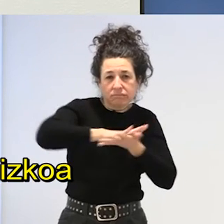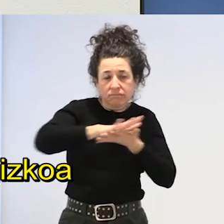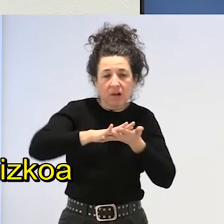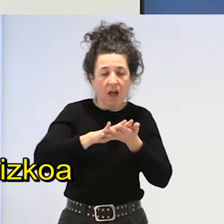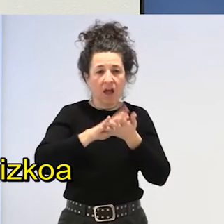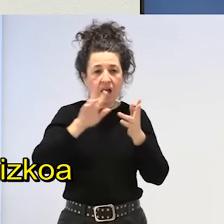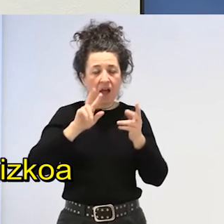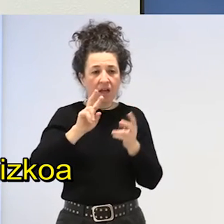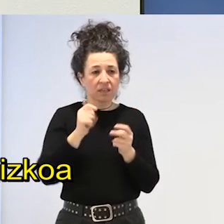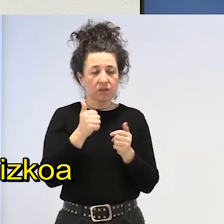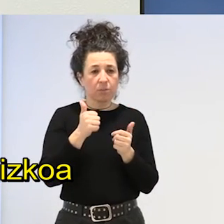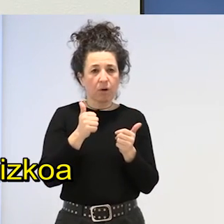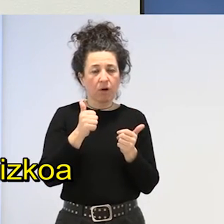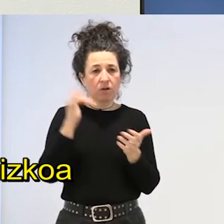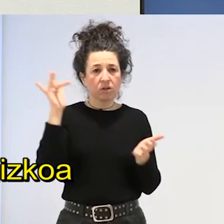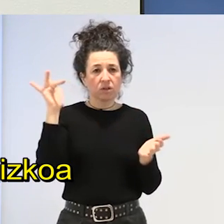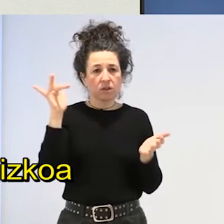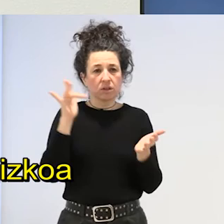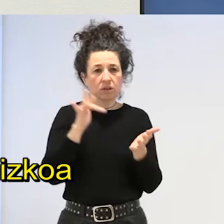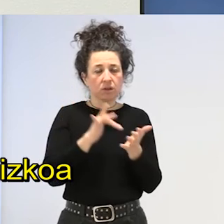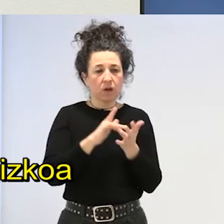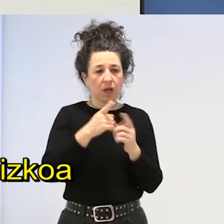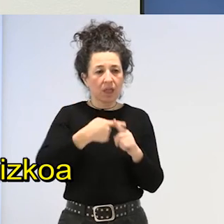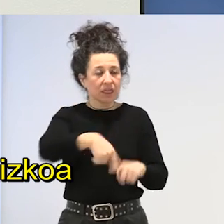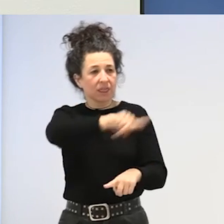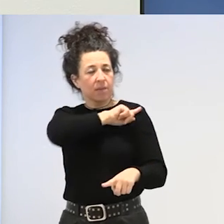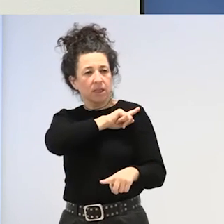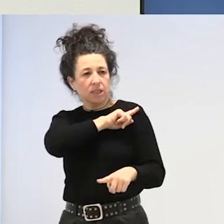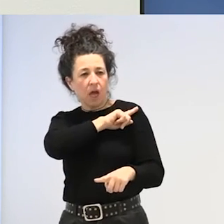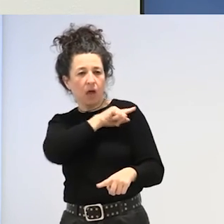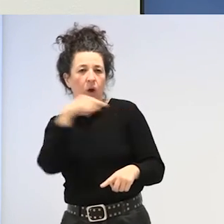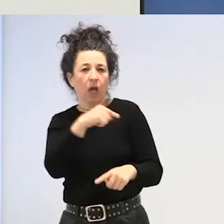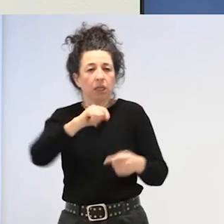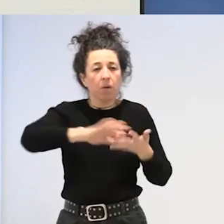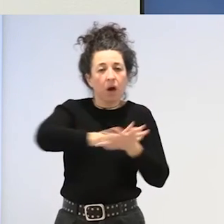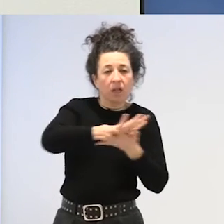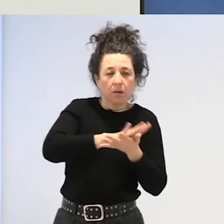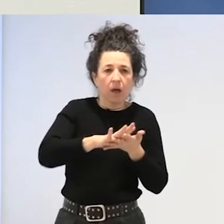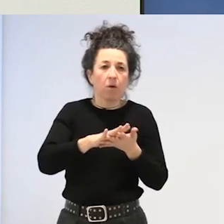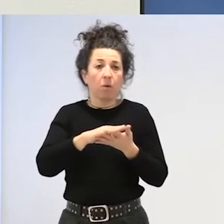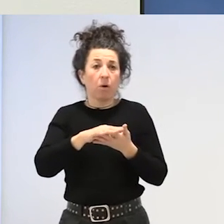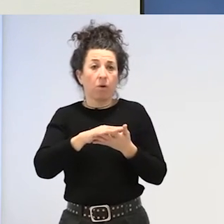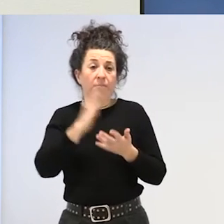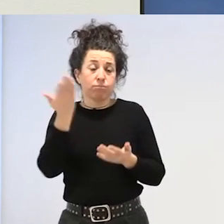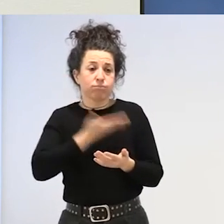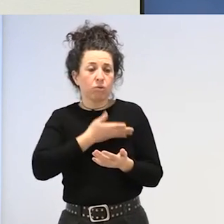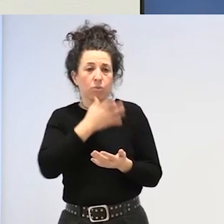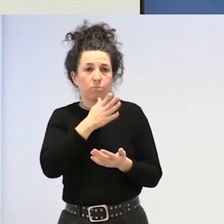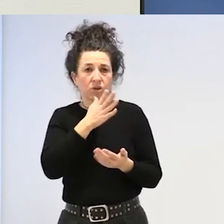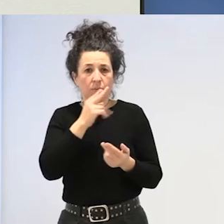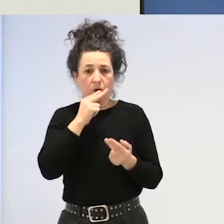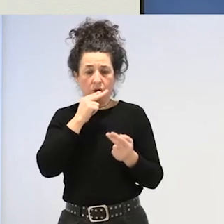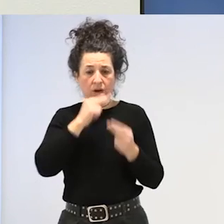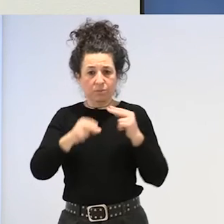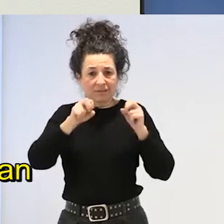dute katastrofismo gehiegizkoa kategarria dela, azkenean eguzten gaitu inolako